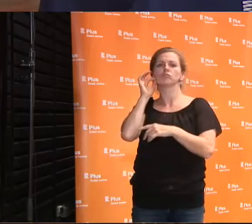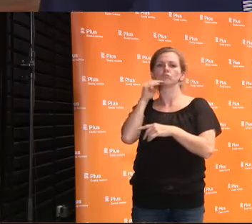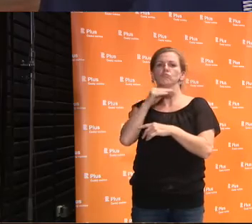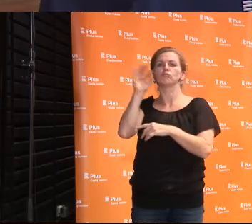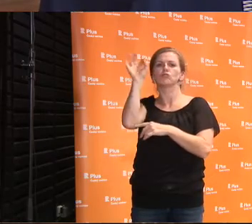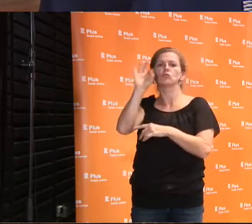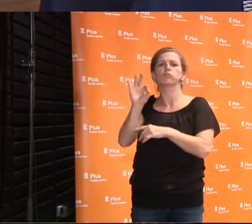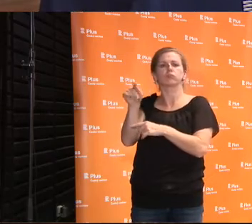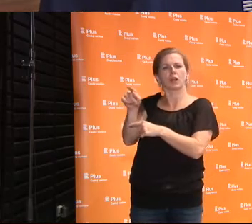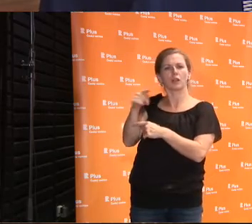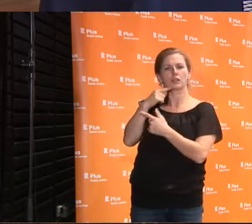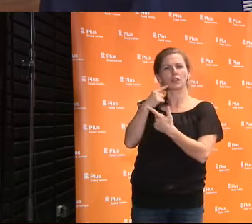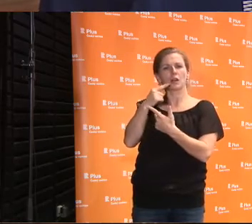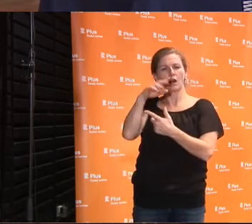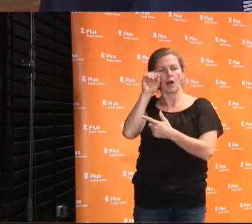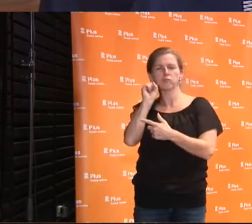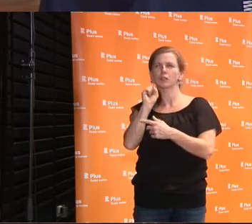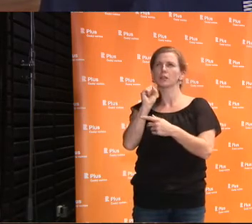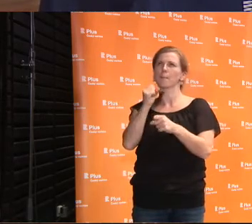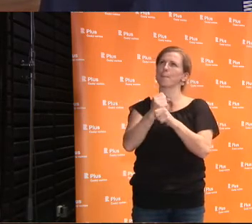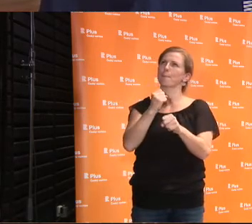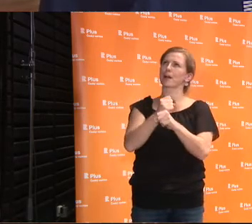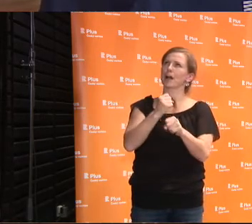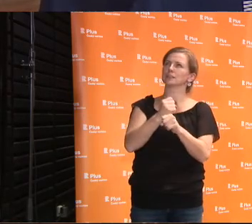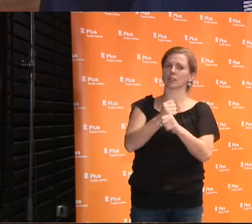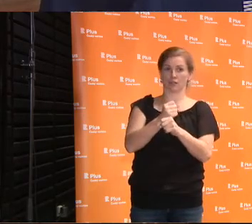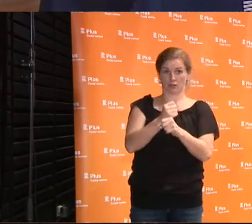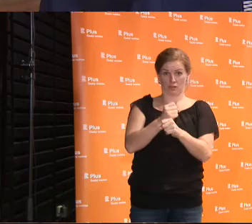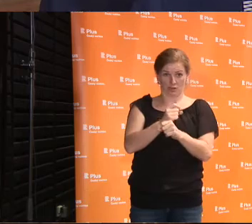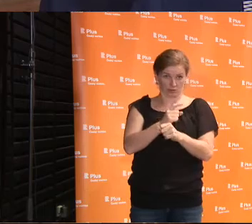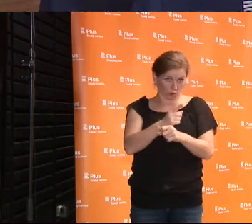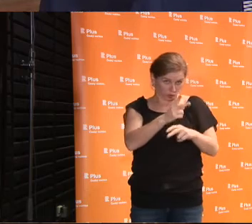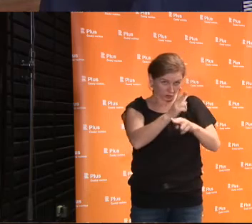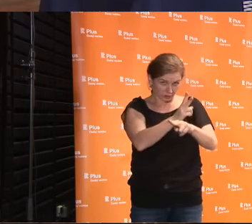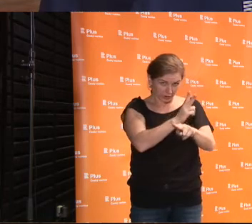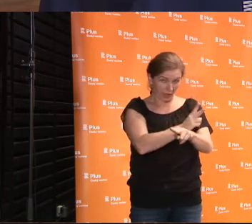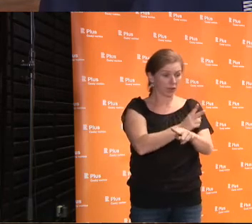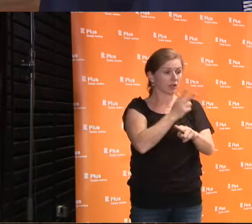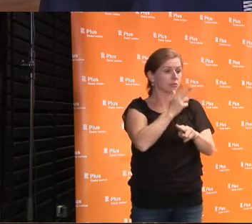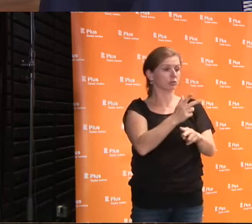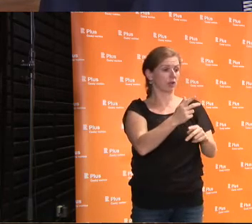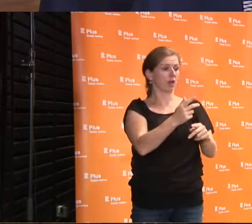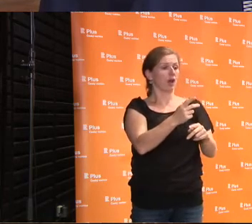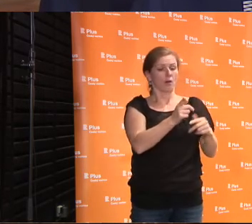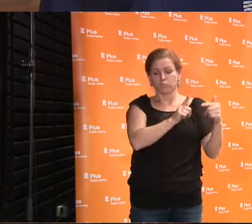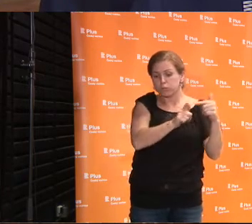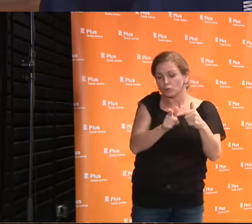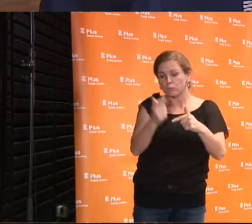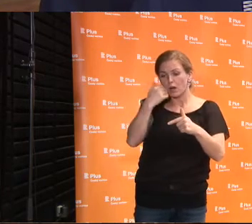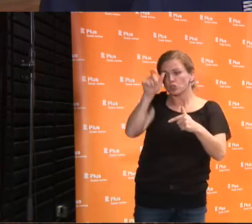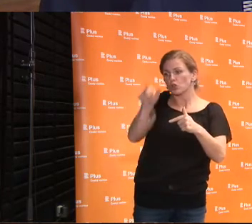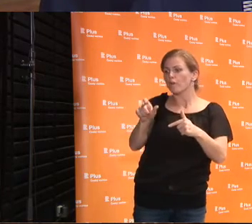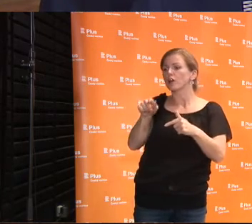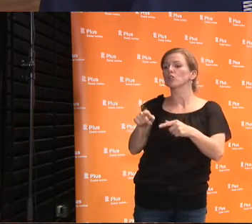chápání práce v nějakém širším slova smyslu, že možná by stát mohl podporovat lidi, kteří se starají třeba o své blízké, kteří